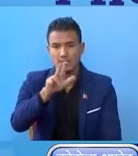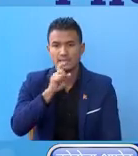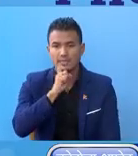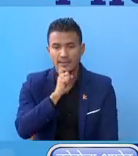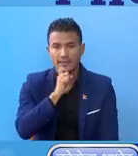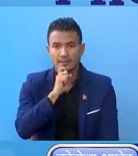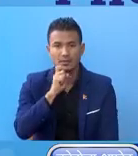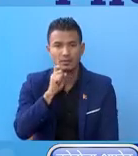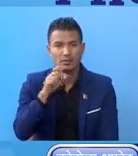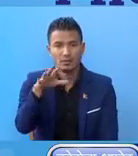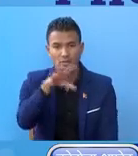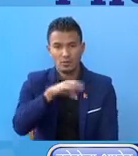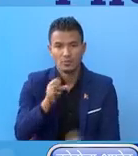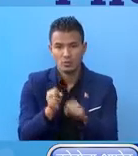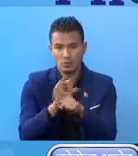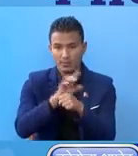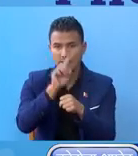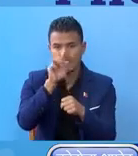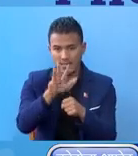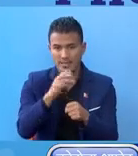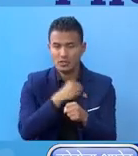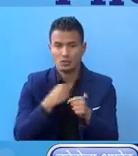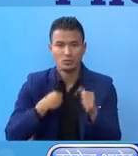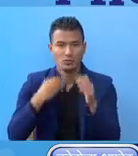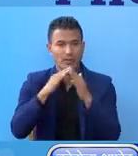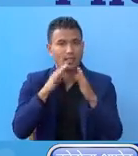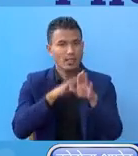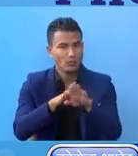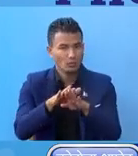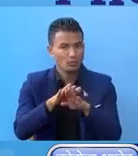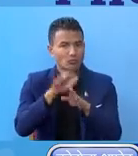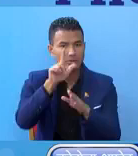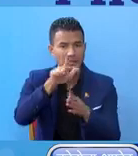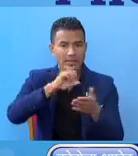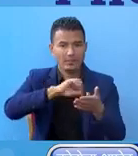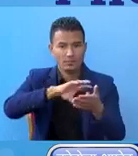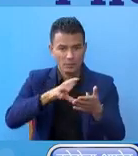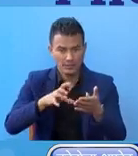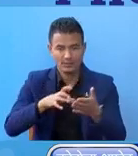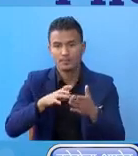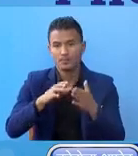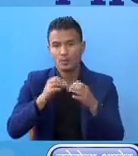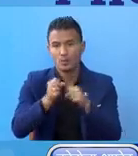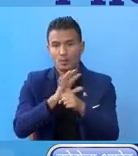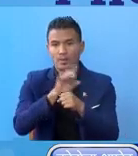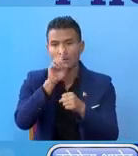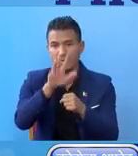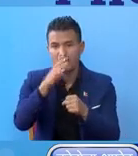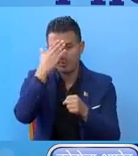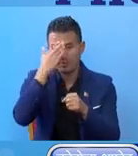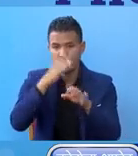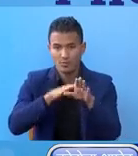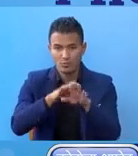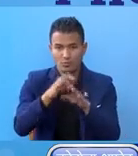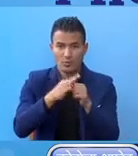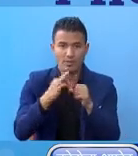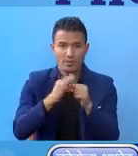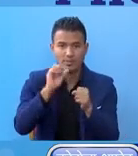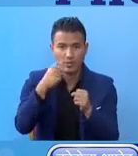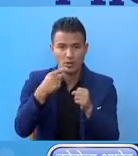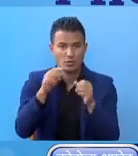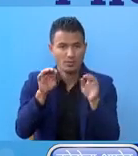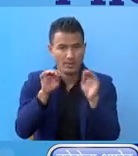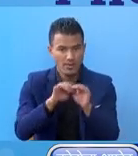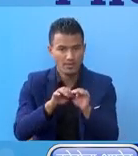गते सम्पूर्ण कोभिड 19 अस्पतालहरू 7 प्रदेश। कोभिड 19 को बिरामी व्यवस्थापन